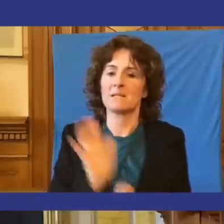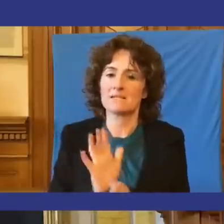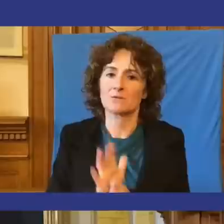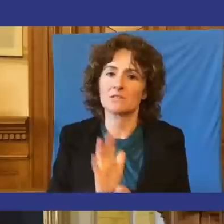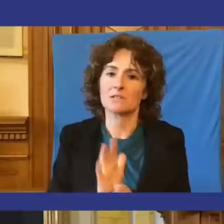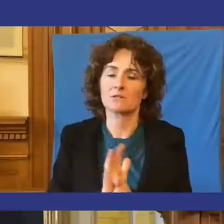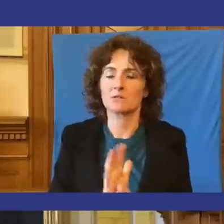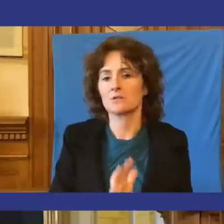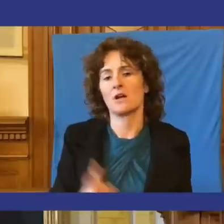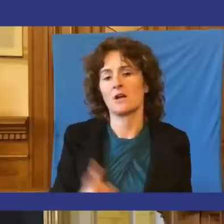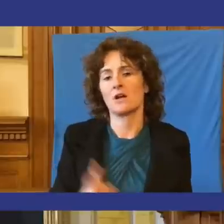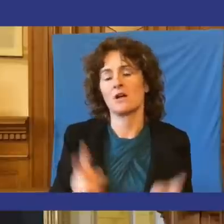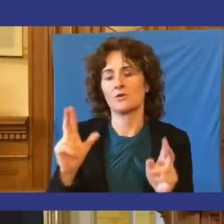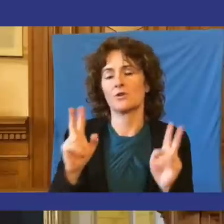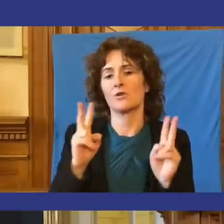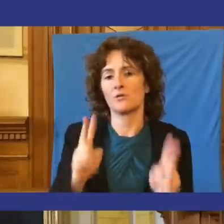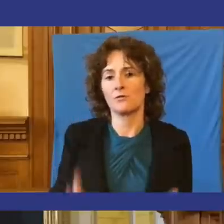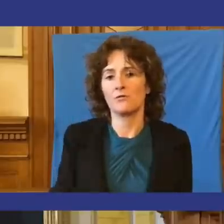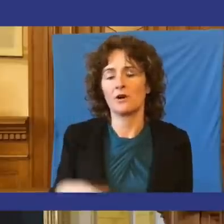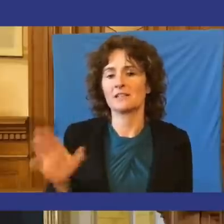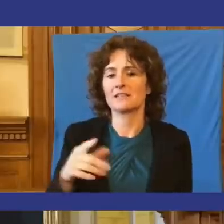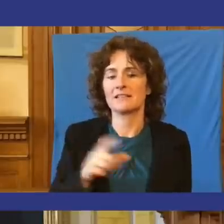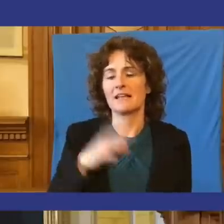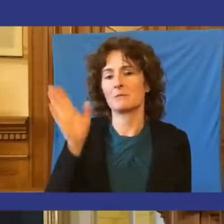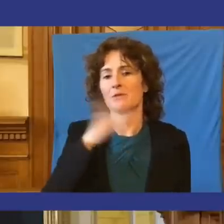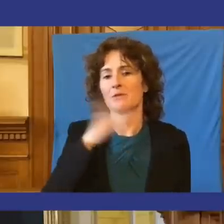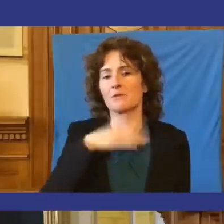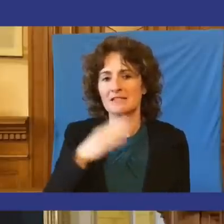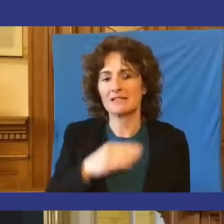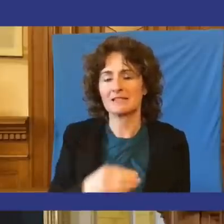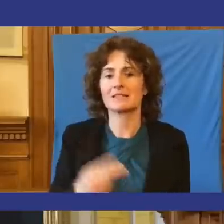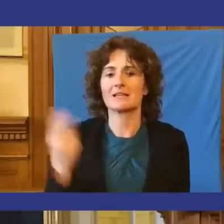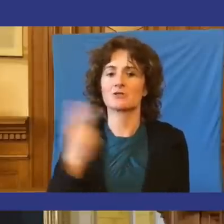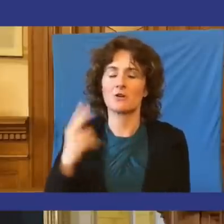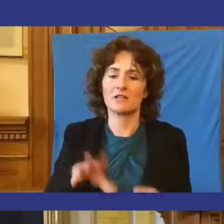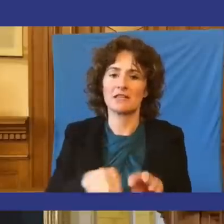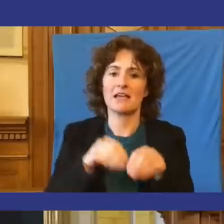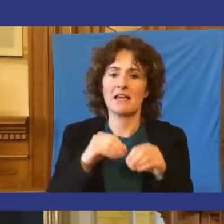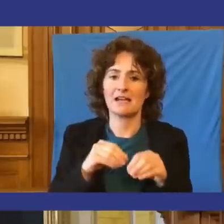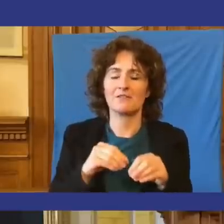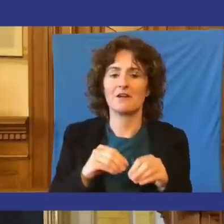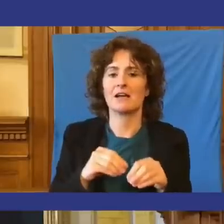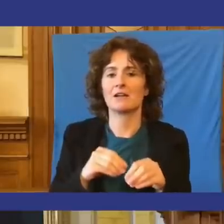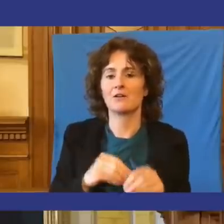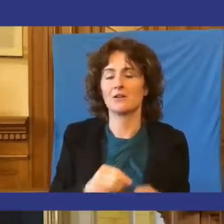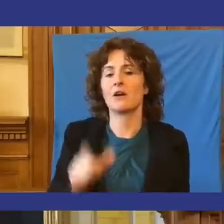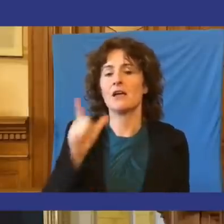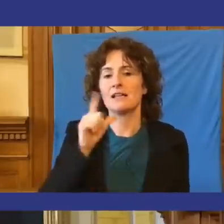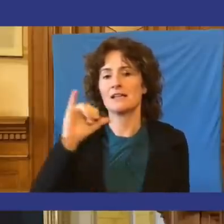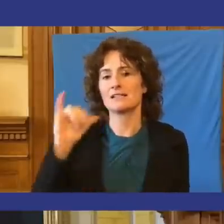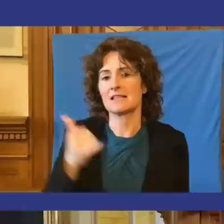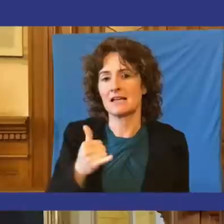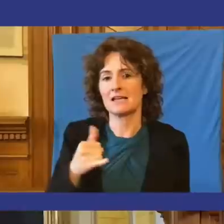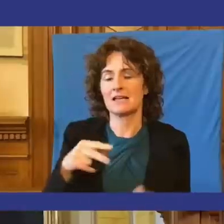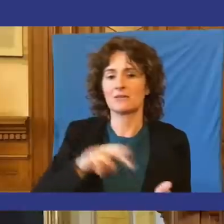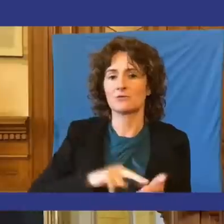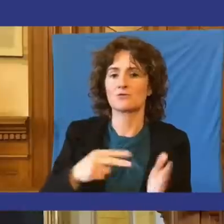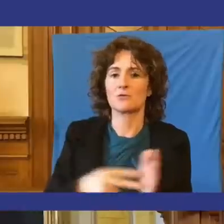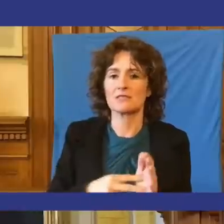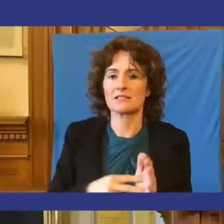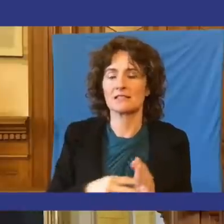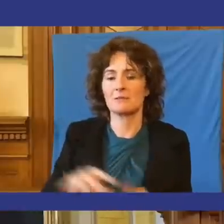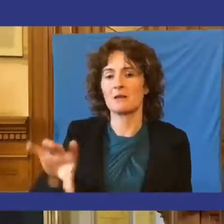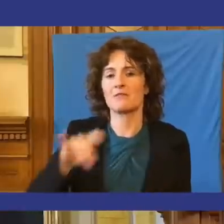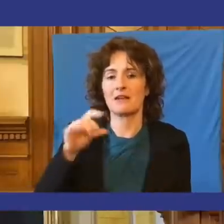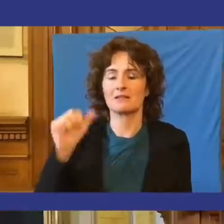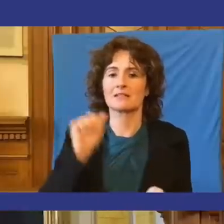nem fideszes ebben az egész városban, aki elvállalná, vagy talán az országban sem, aki elvállalná azt, hogy Lázár János körzetében választási bizottsági tag legyen.